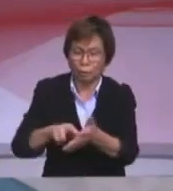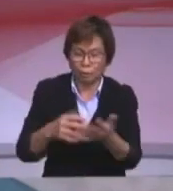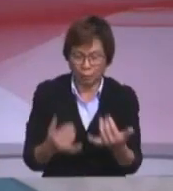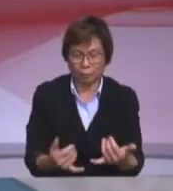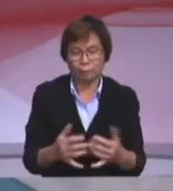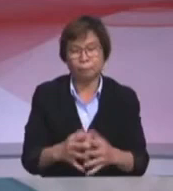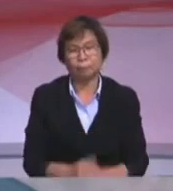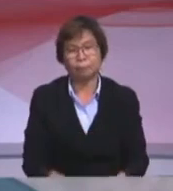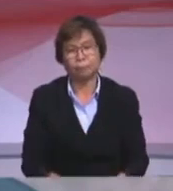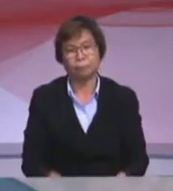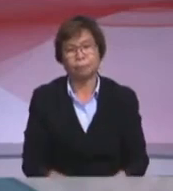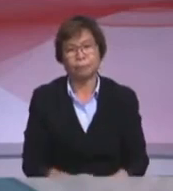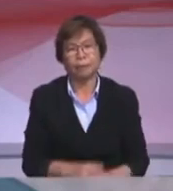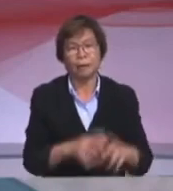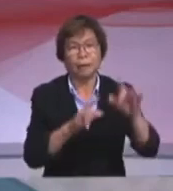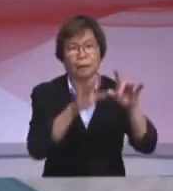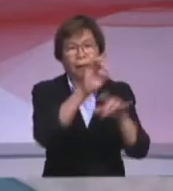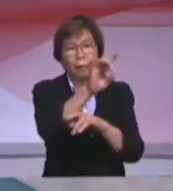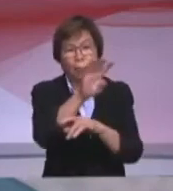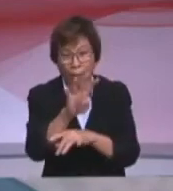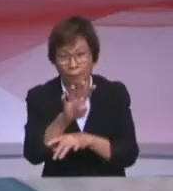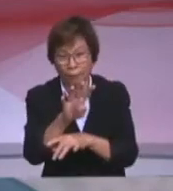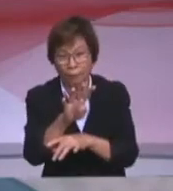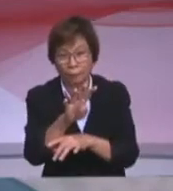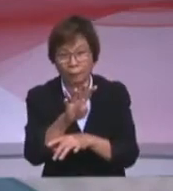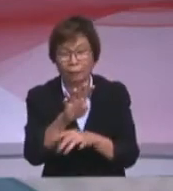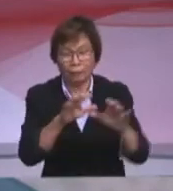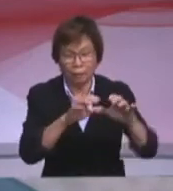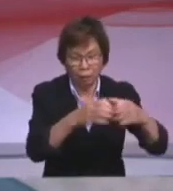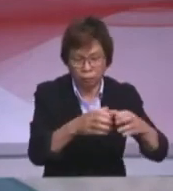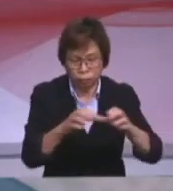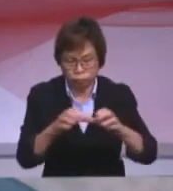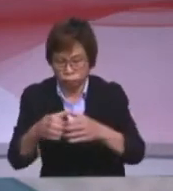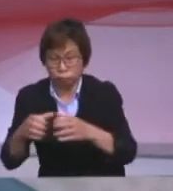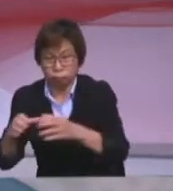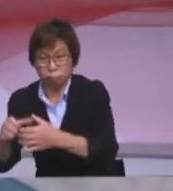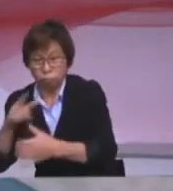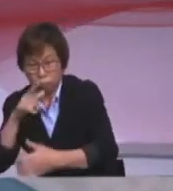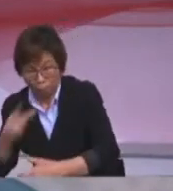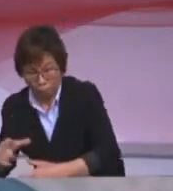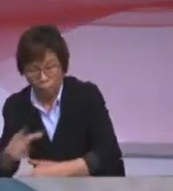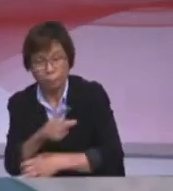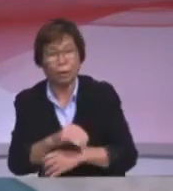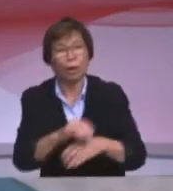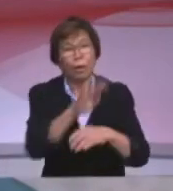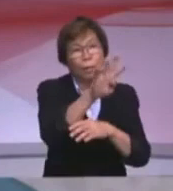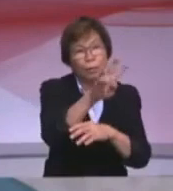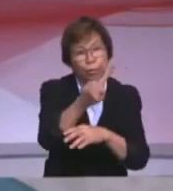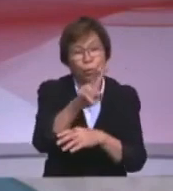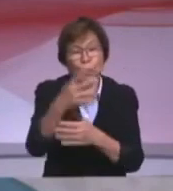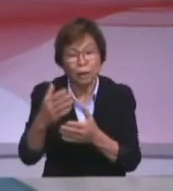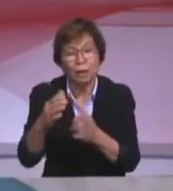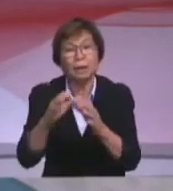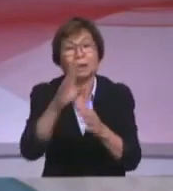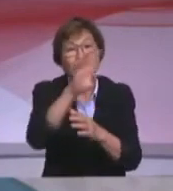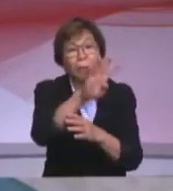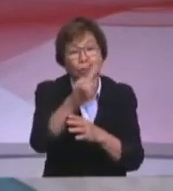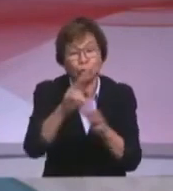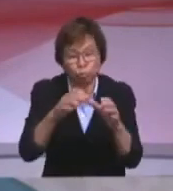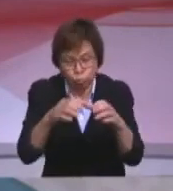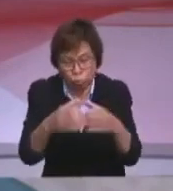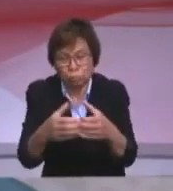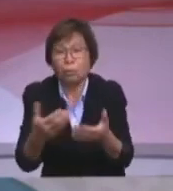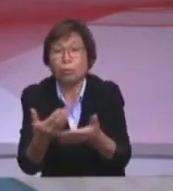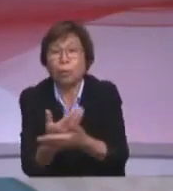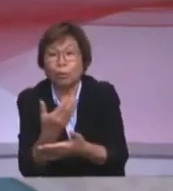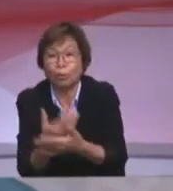hari ini, iaitu 84 kes daripada kluster-kluster sedia ada, termasuk 42 kes daripada kluster baru,